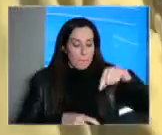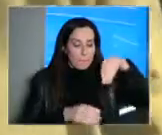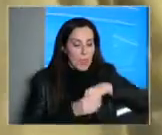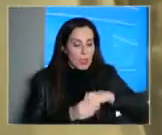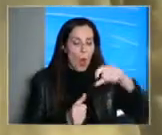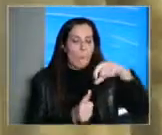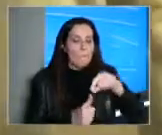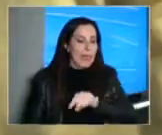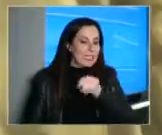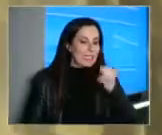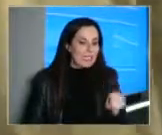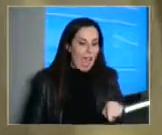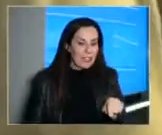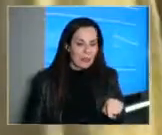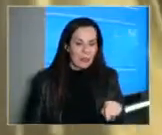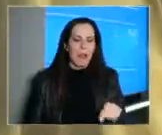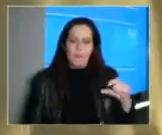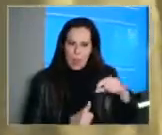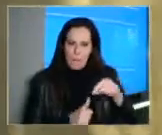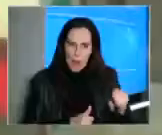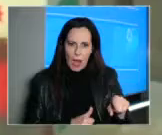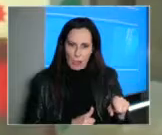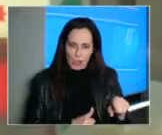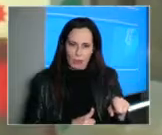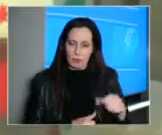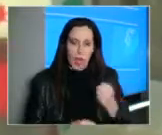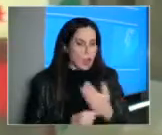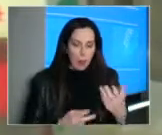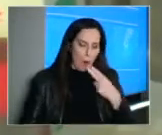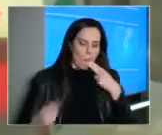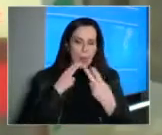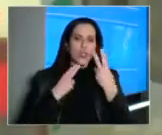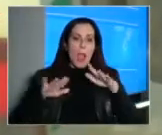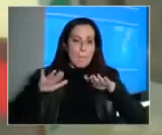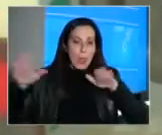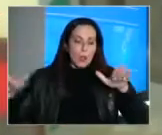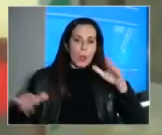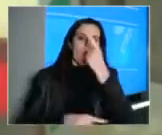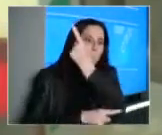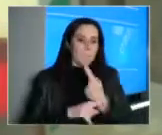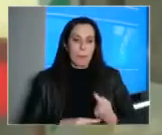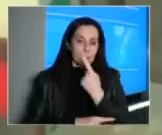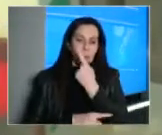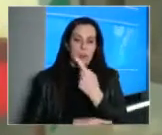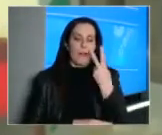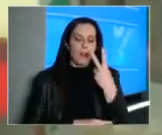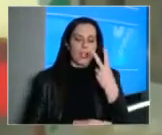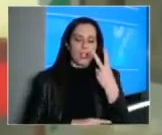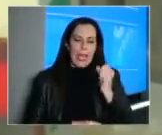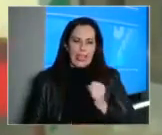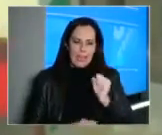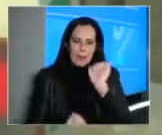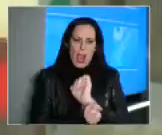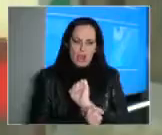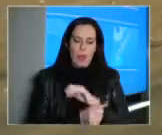בצד הפקיסטני של חבל קשמיר, ופקיסטן הפילה כתגמול 2 מטוסי קרב הודים ולקחה בשבי 2 טייסים. לאחר